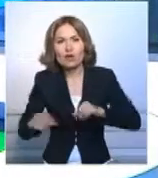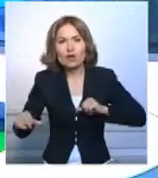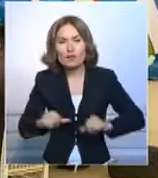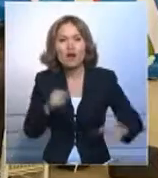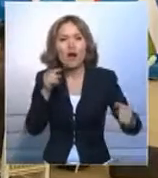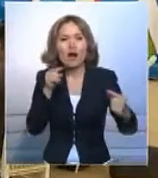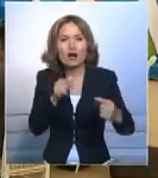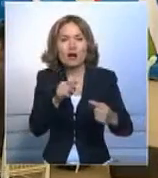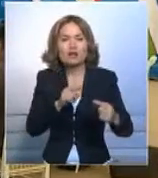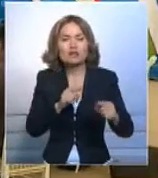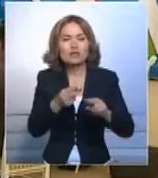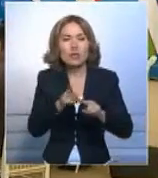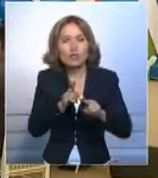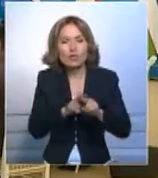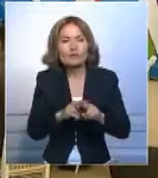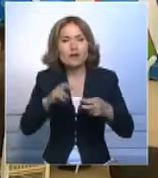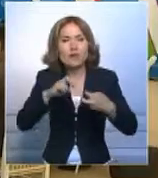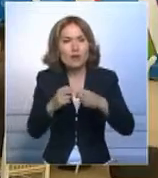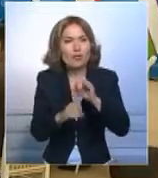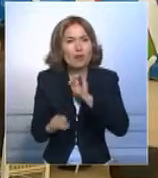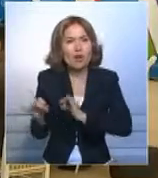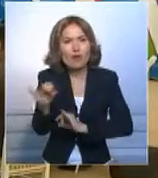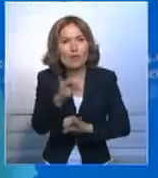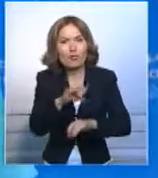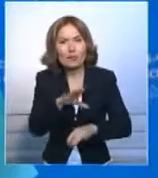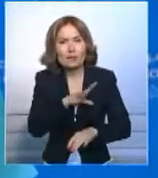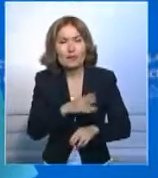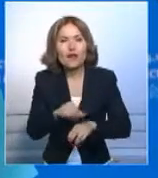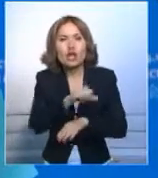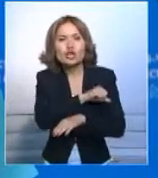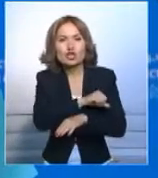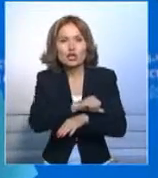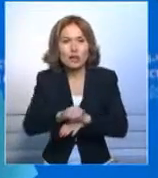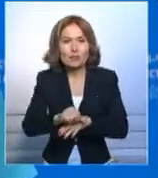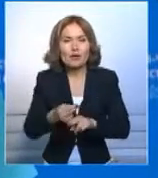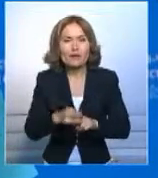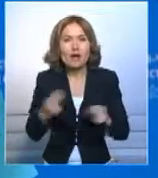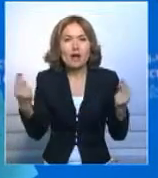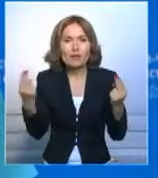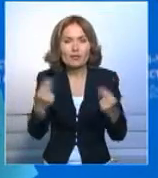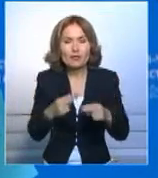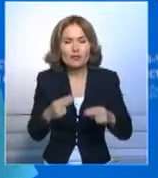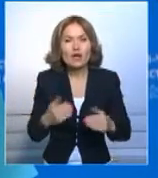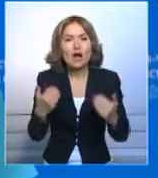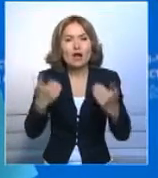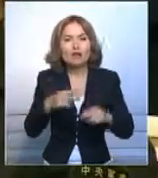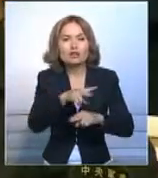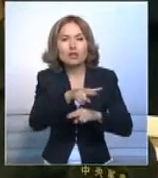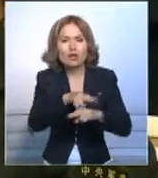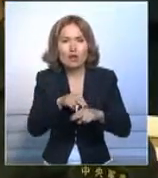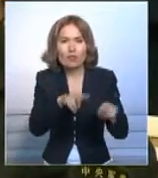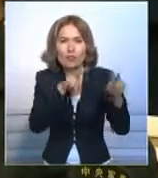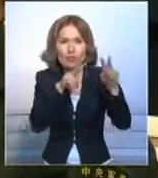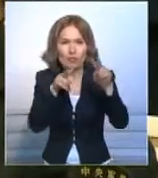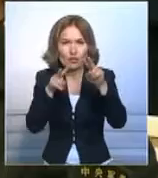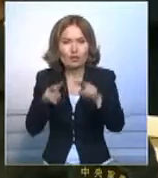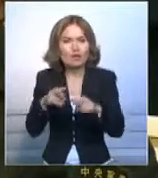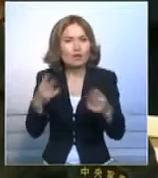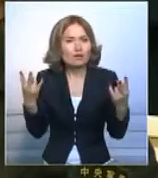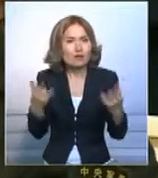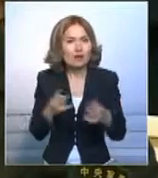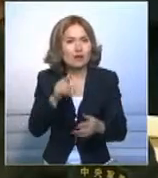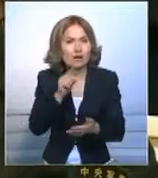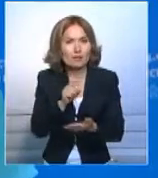министрлері кеңес өткізіп, лаңкестікке қарсы тұру мәселесін талқылады. Әсіресе шекаралас аймақтардағы жағдайды жіті бақылауда ұстауға